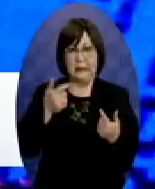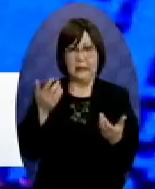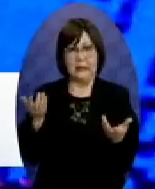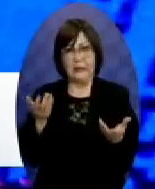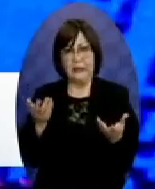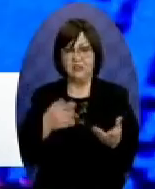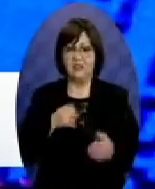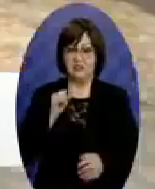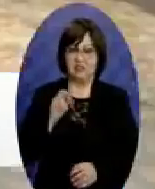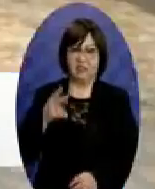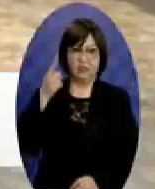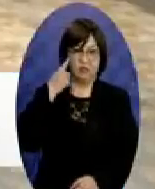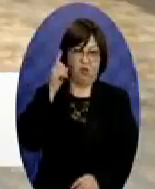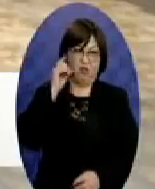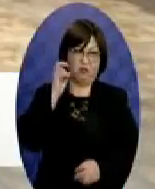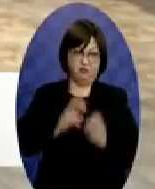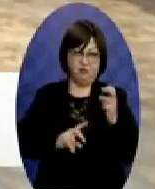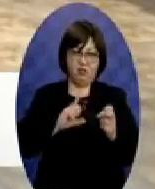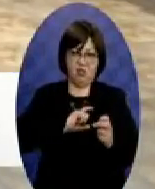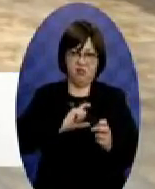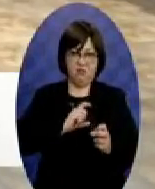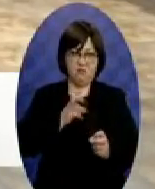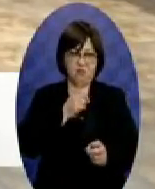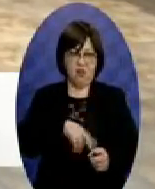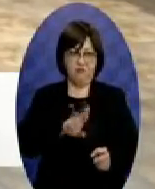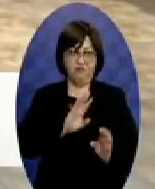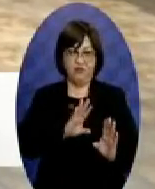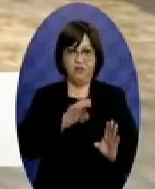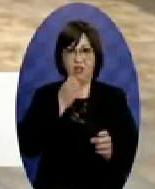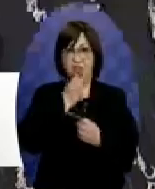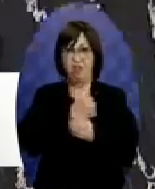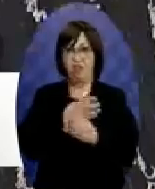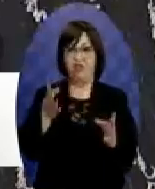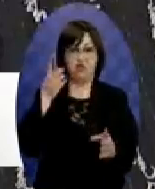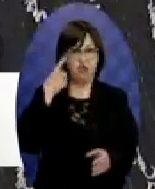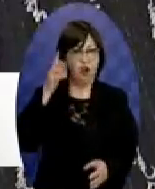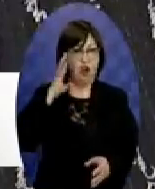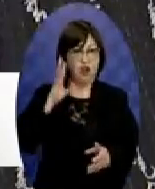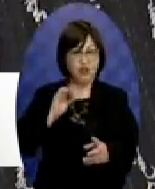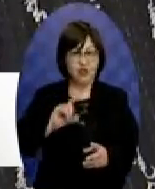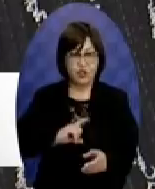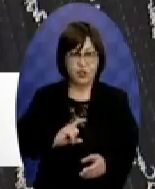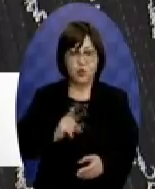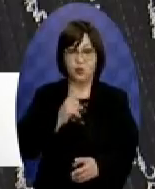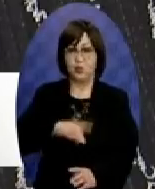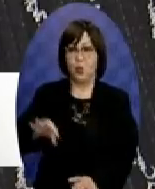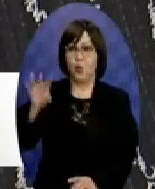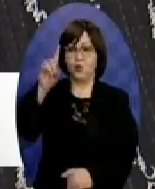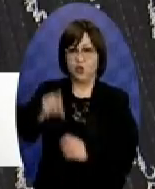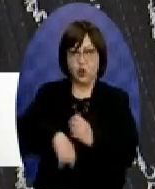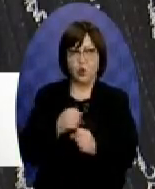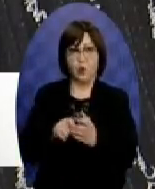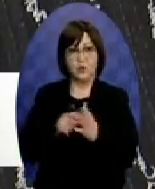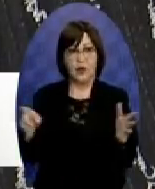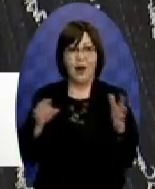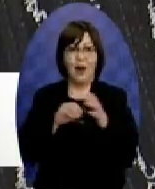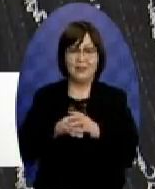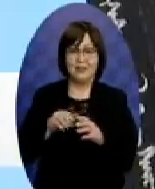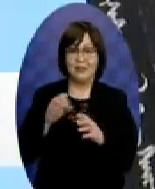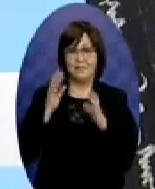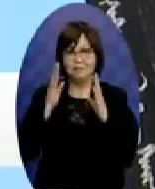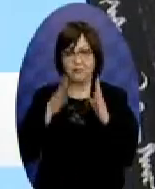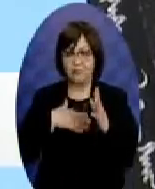хөө хэллээ. Тэгэхээр зохиогчийн ирэх бол одоо 100 орчим жил тухайн хүндээ бол хадгалагдсан цаашдаа үр хөвгтдээ өвлүүлээд явах боломж байдаг. За дээр